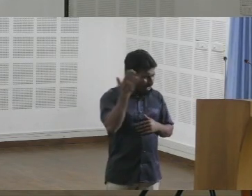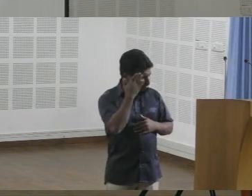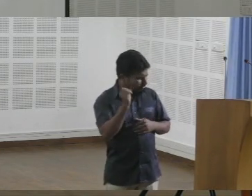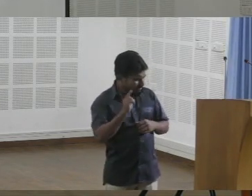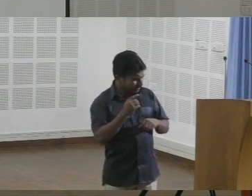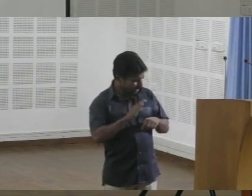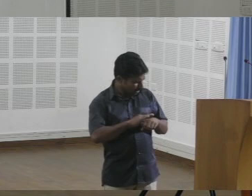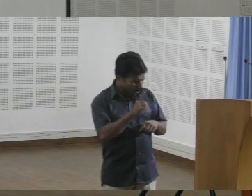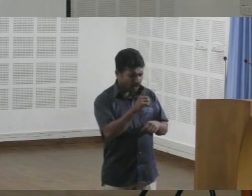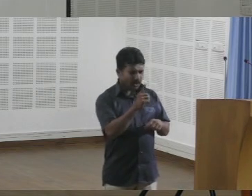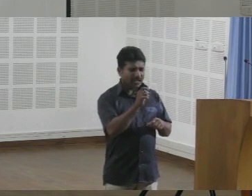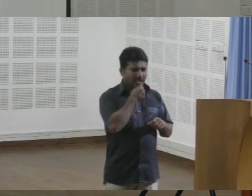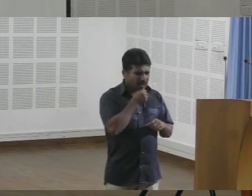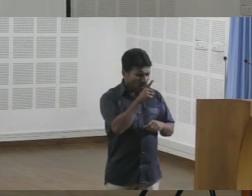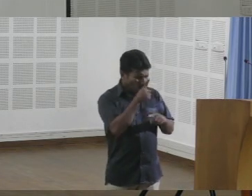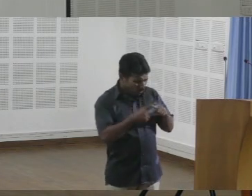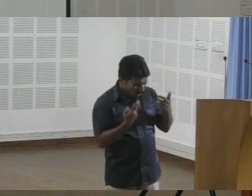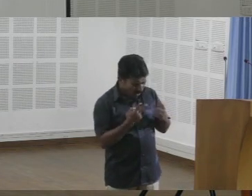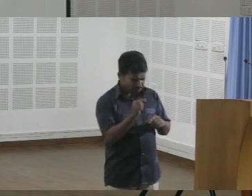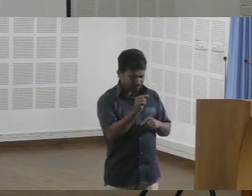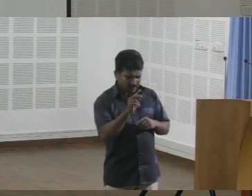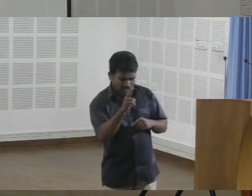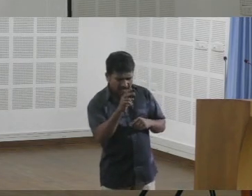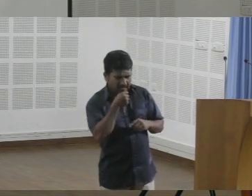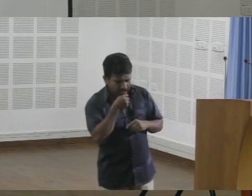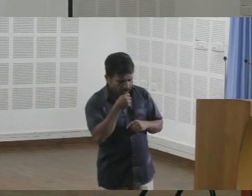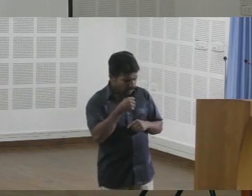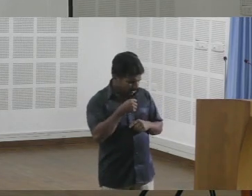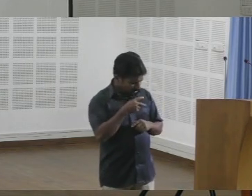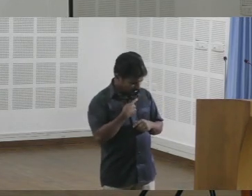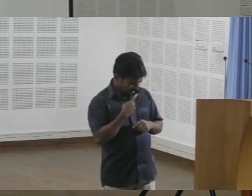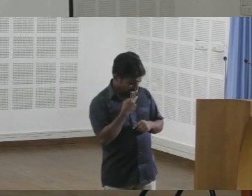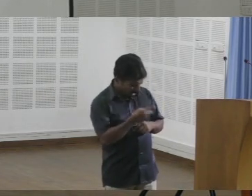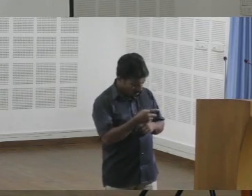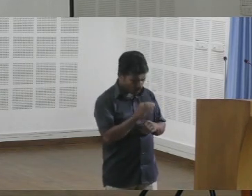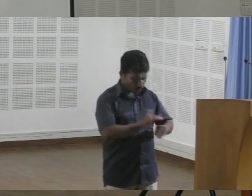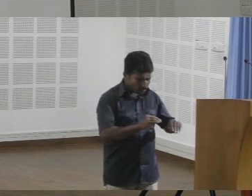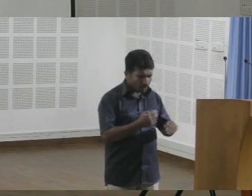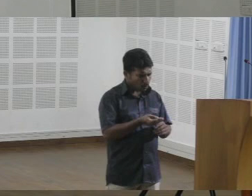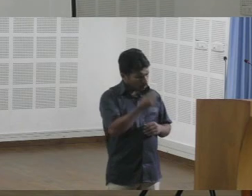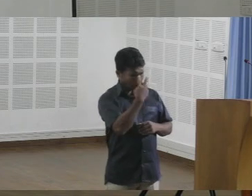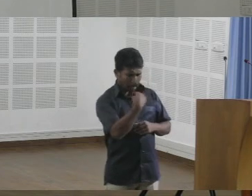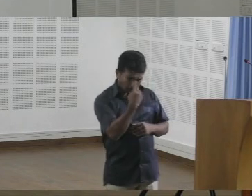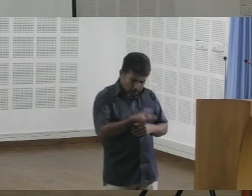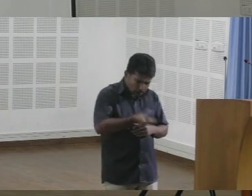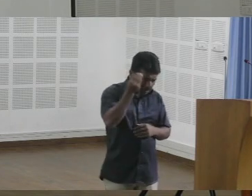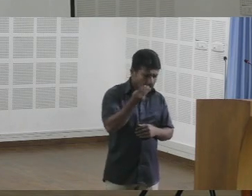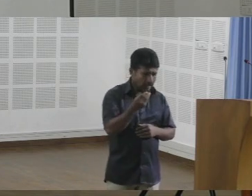ഉണ്ടായിരുന്നില്ല. ഒരു 1.5 വയസ്സിലും 2 വയസ്സിലും ഇടയിലാണ് കുട്ടി ഒരുപാട് കരയാനും എല്ലാത്തിനും